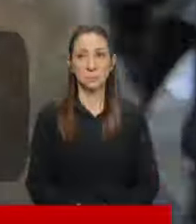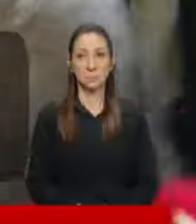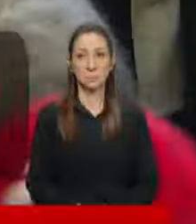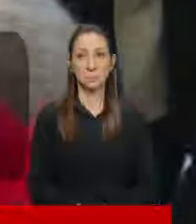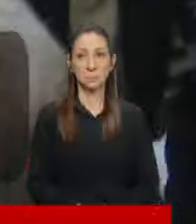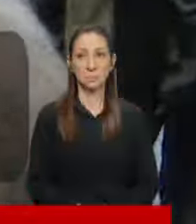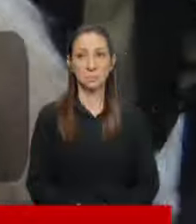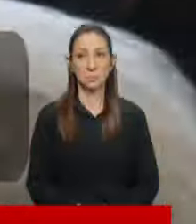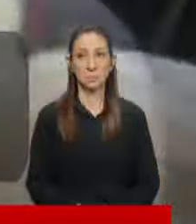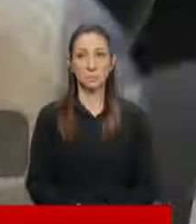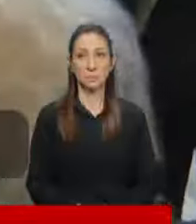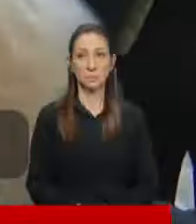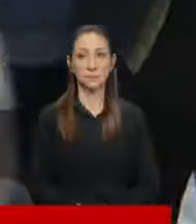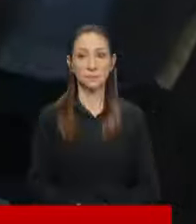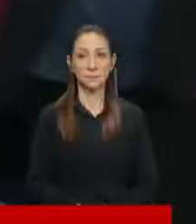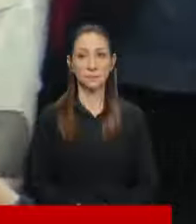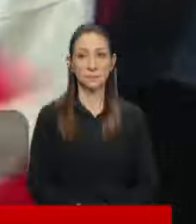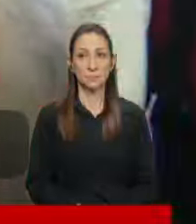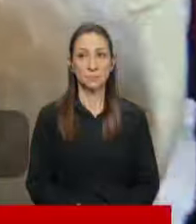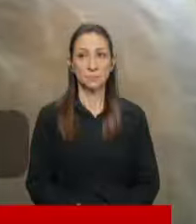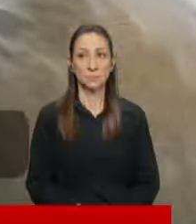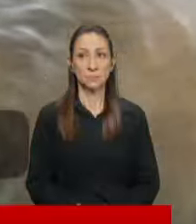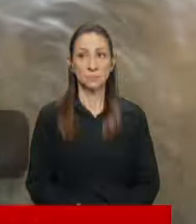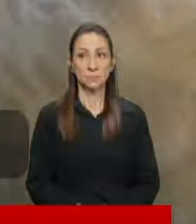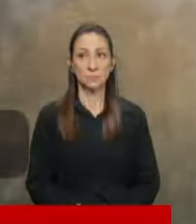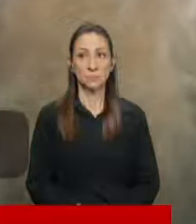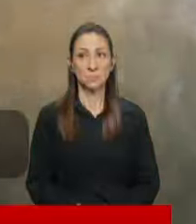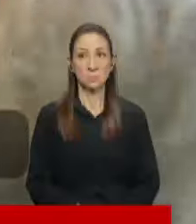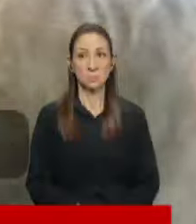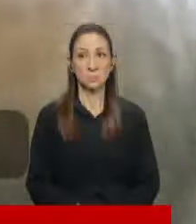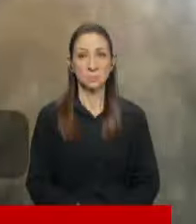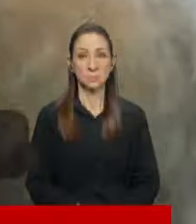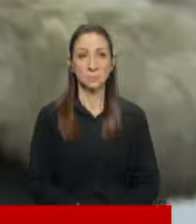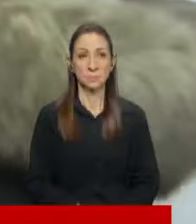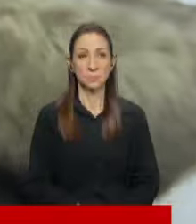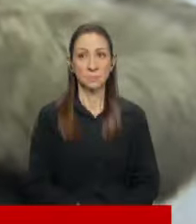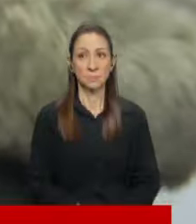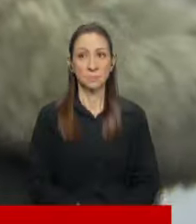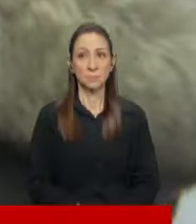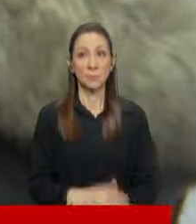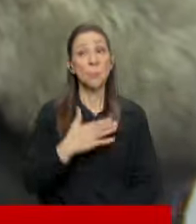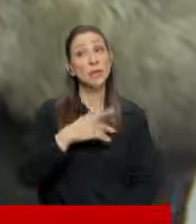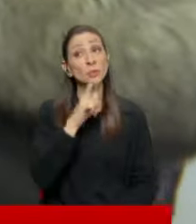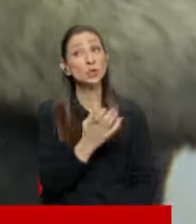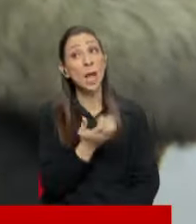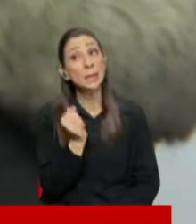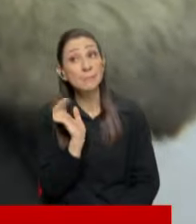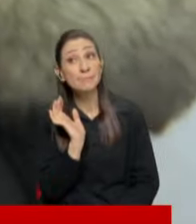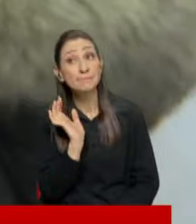varsa sizlerin yanında olacağım, tamam mı? Sizden ikinci söz aldım. Bu sefer yapalım. Ben sözünü aldım.